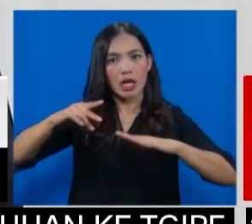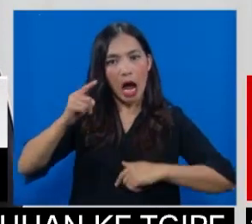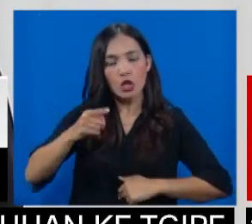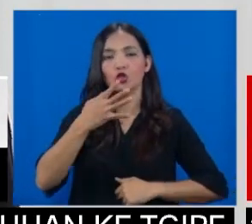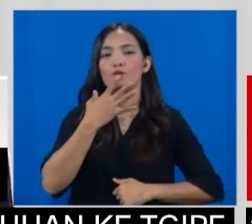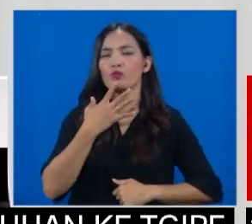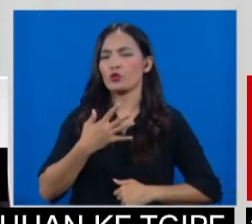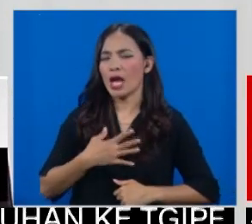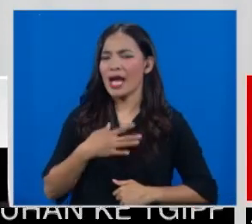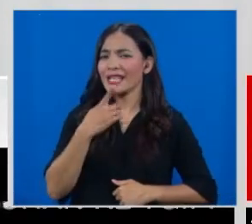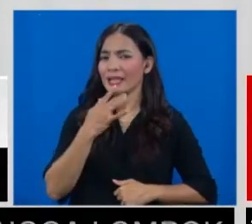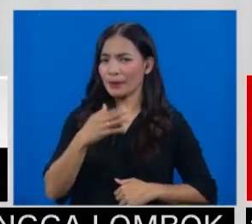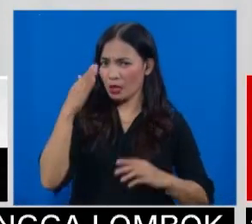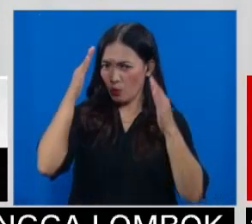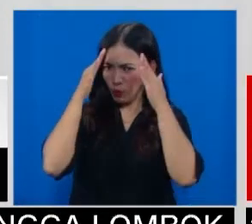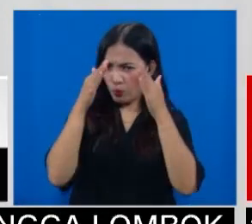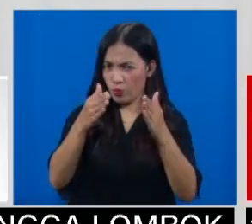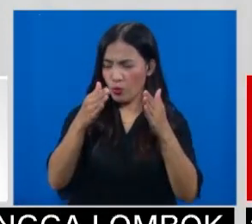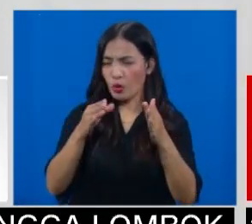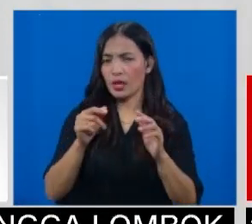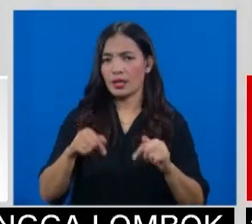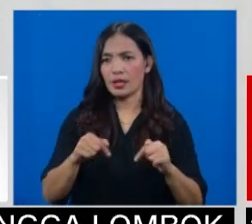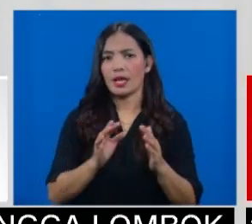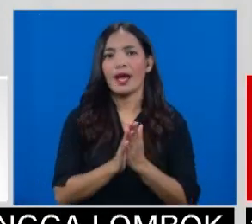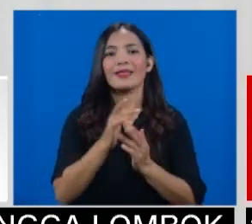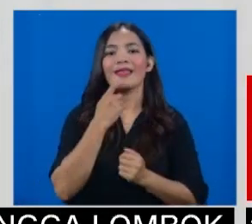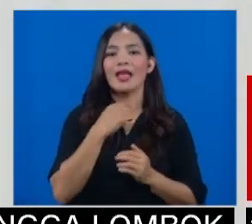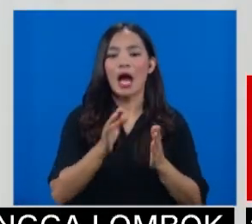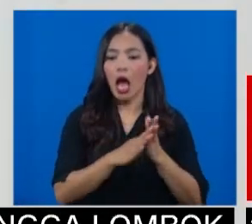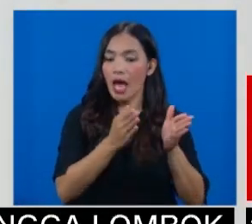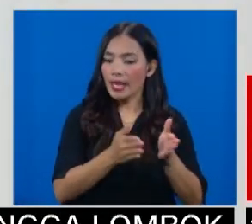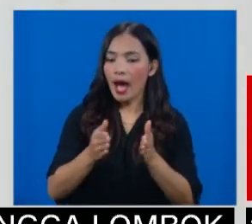perkembangan yang signifikan. Dan yang ketiga, hal yang berkaitan dengan tata ruang, ya itu aja.